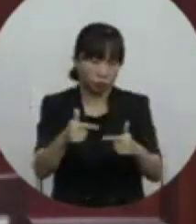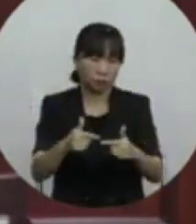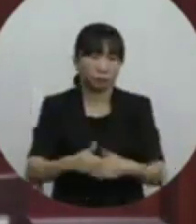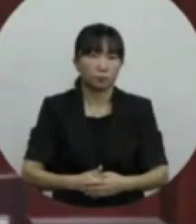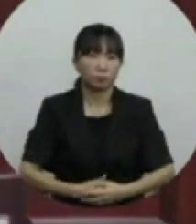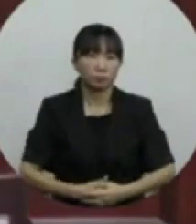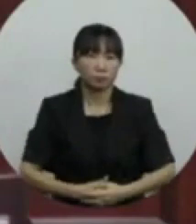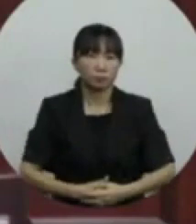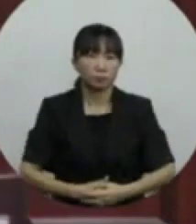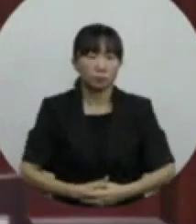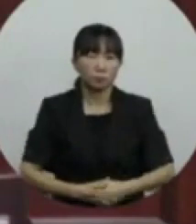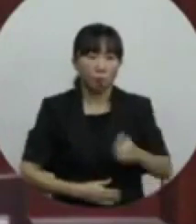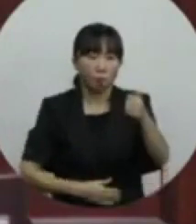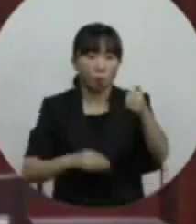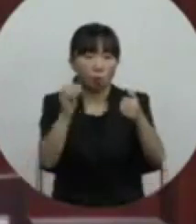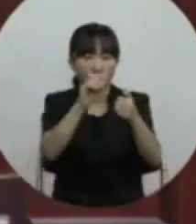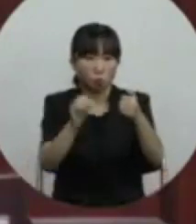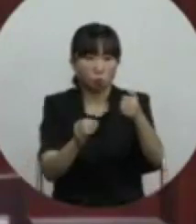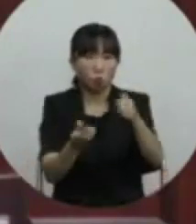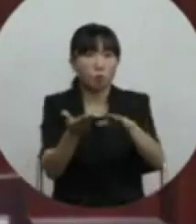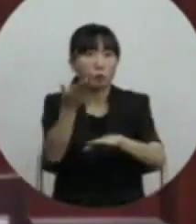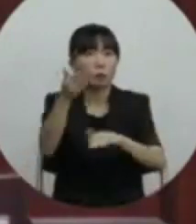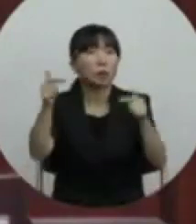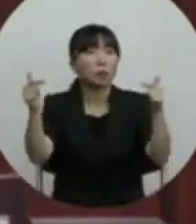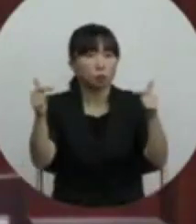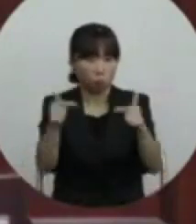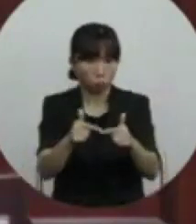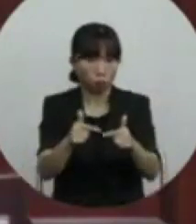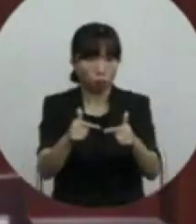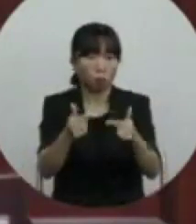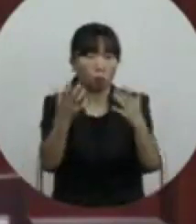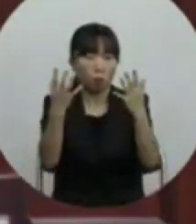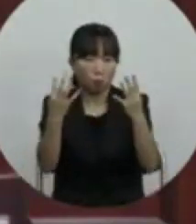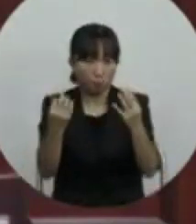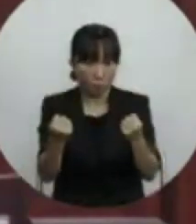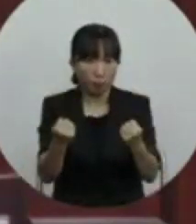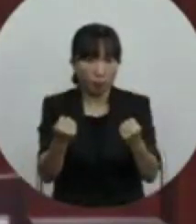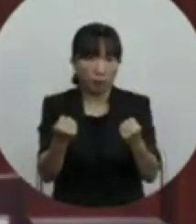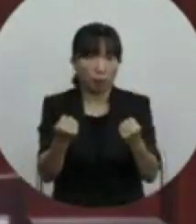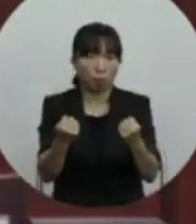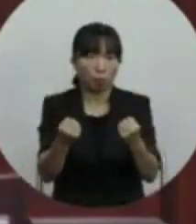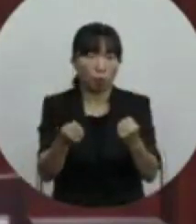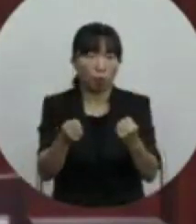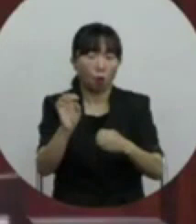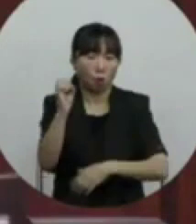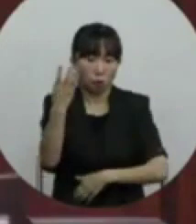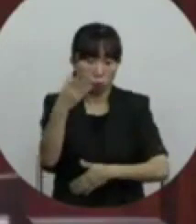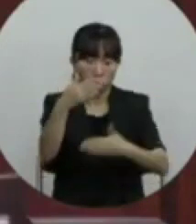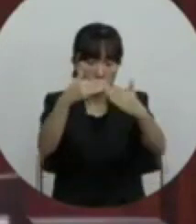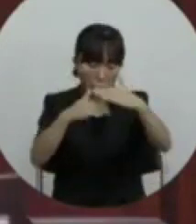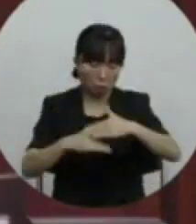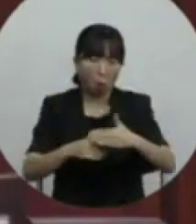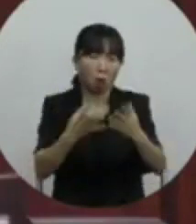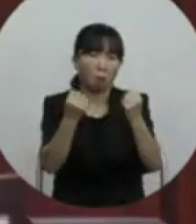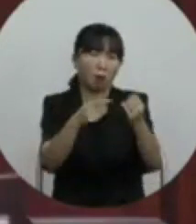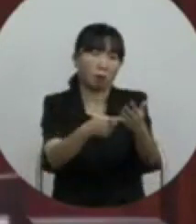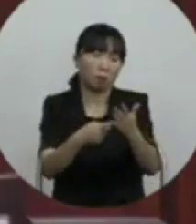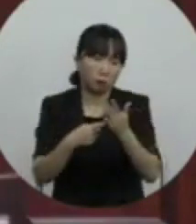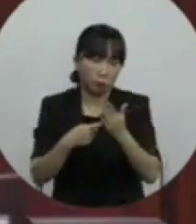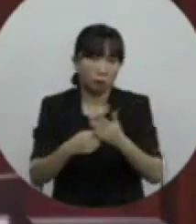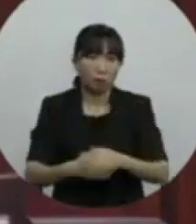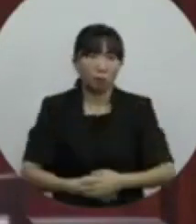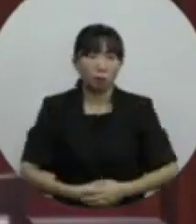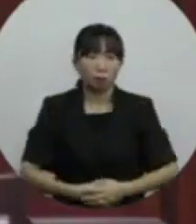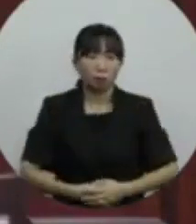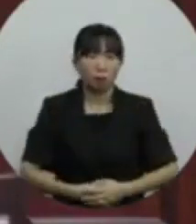줄었습니다. 50% 이상 감소된 게 수두룩하다는 그 기사가 나오고 있습니다.